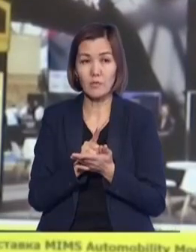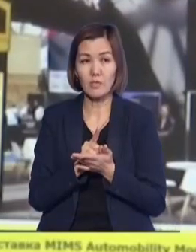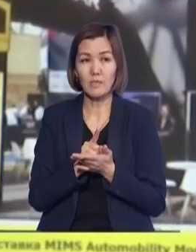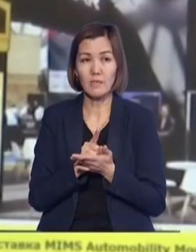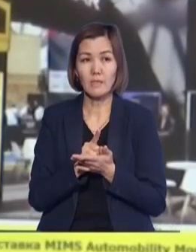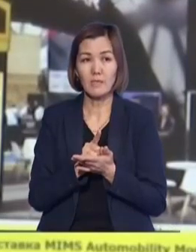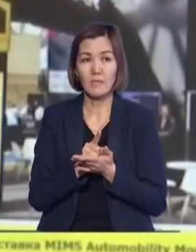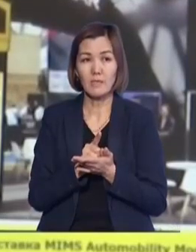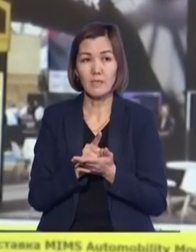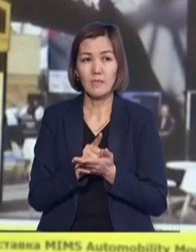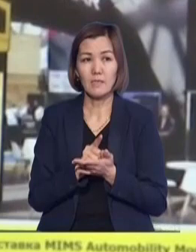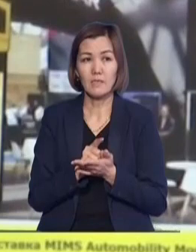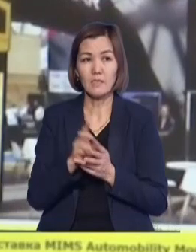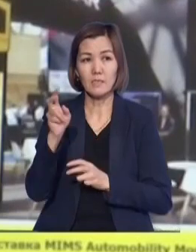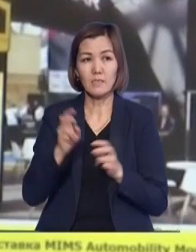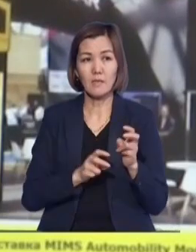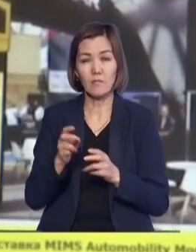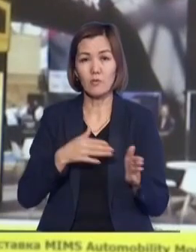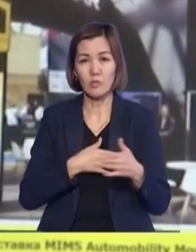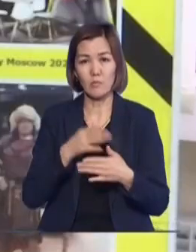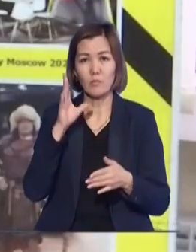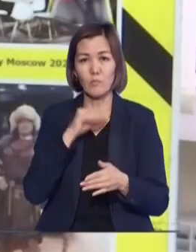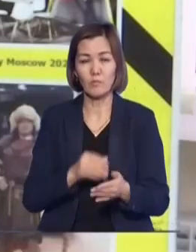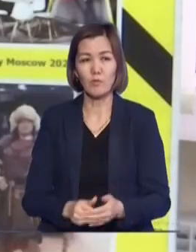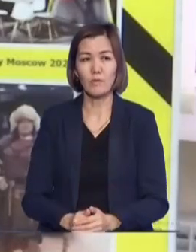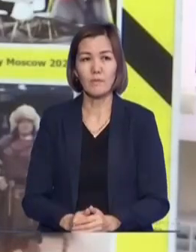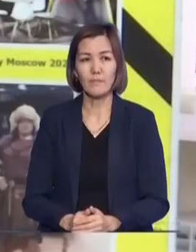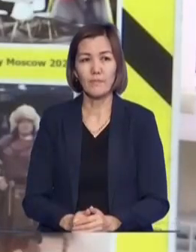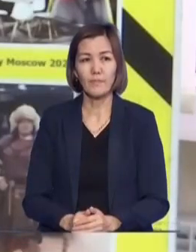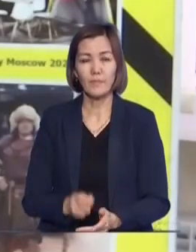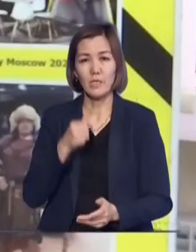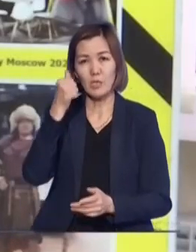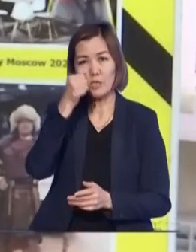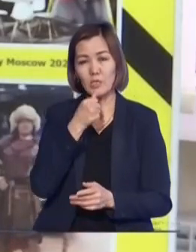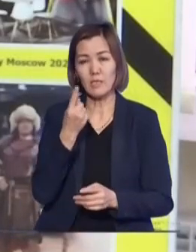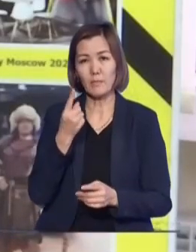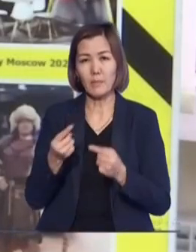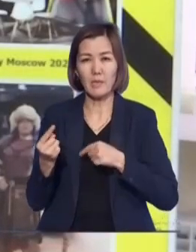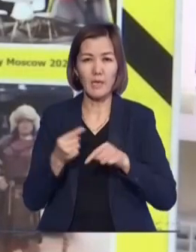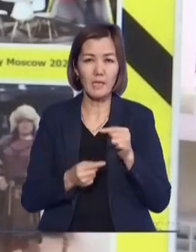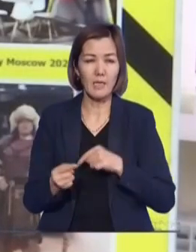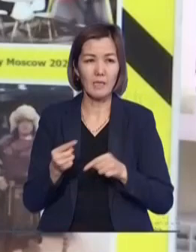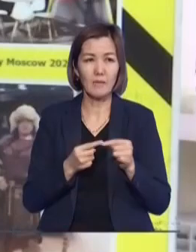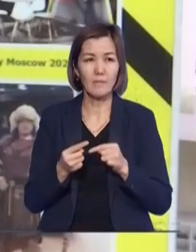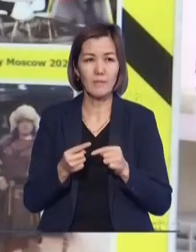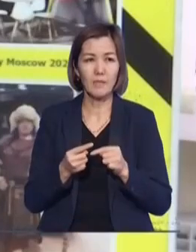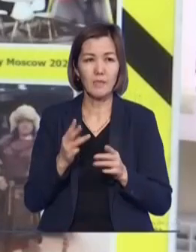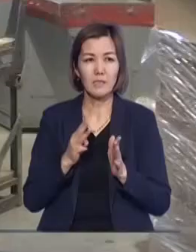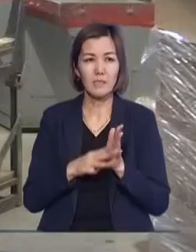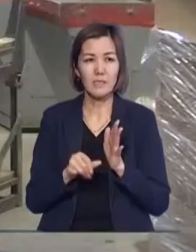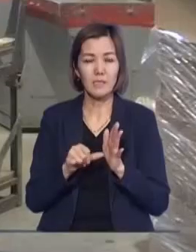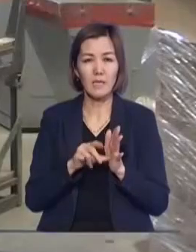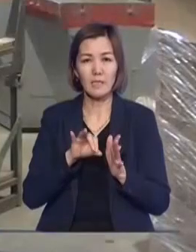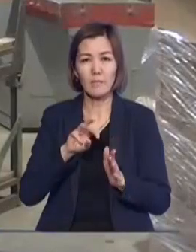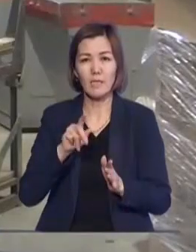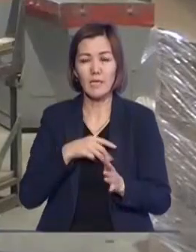міндеттендірсе, завод жабылып қалуы мүмкін. Жылдық айналымның өзі бұл қазір талап етіп отқан 86 миллиардқа жетпейді.